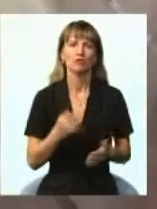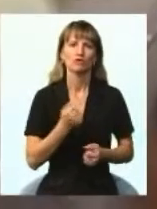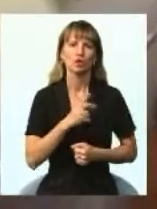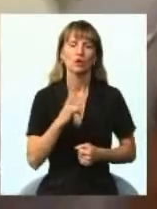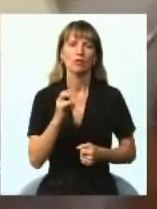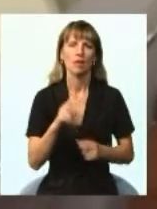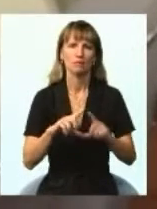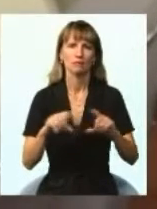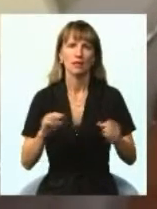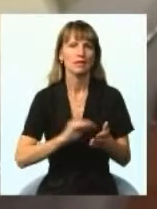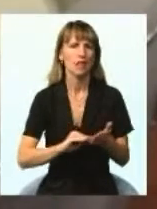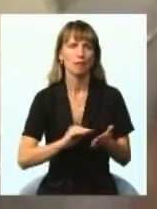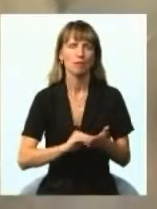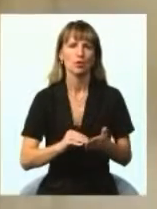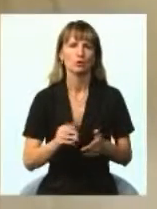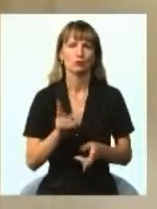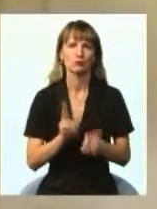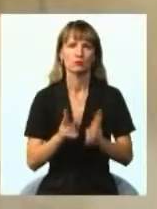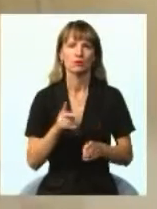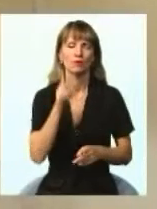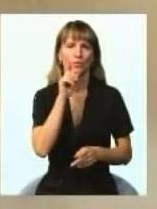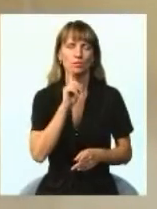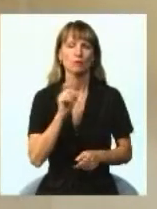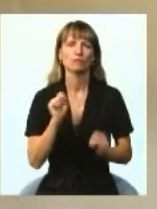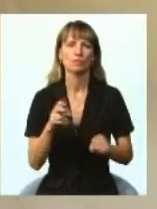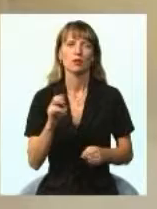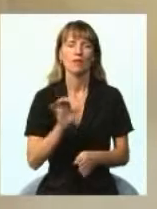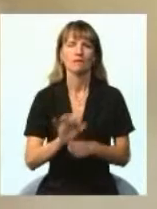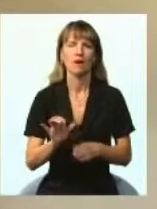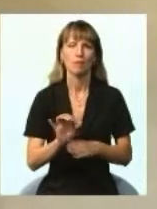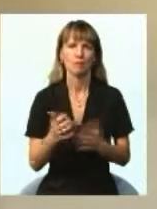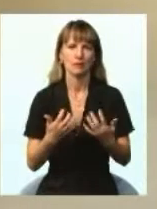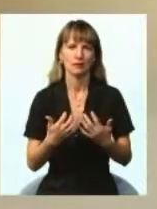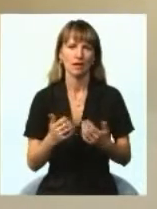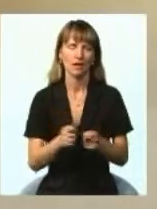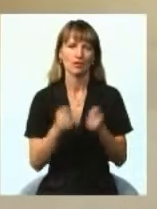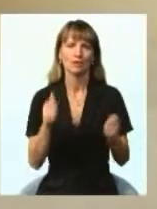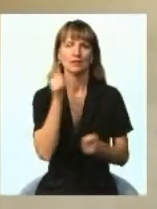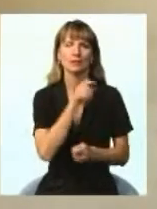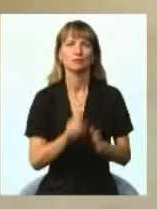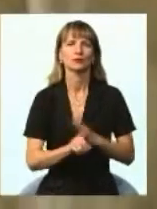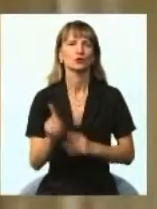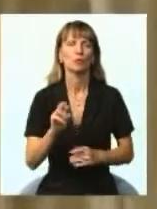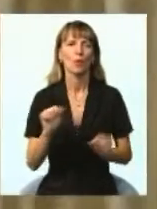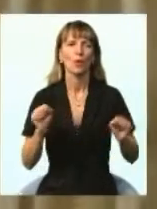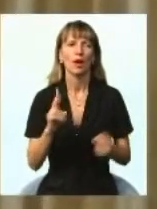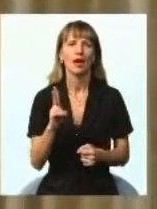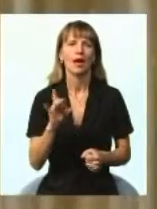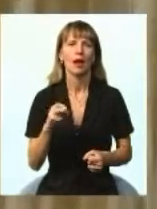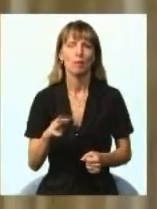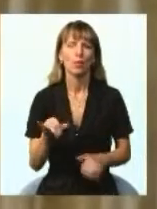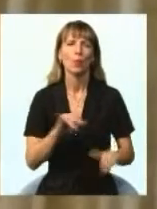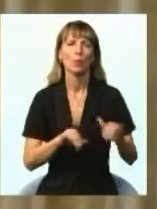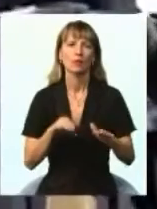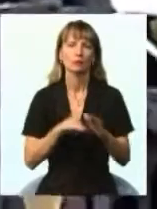етикетках не пишуть рецепт приготування смаколику. Може, на фабриці нам відкриють таємницю? Спочатку, щоб охолоджений крем було куди